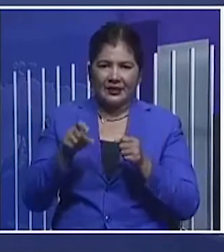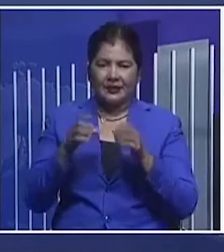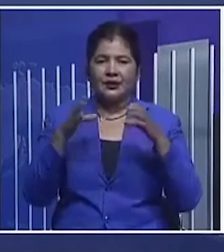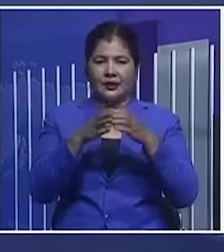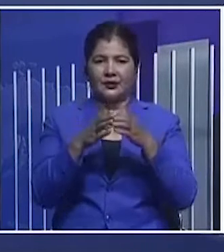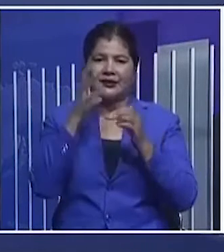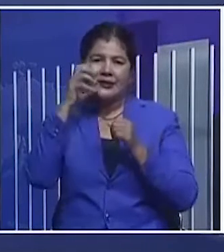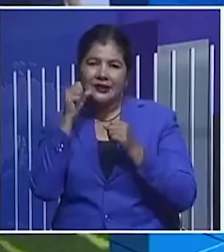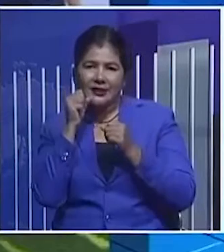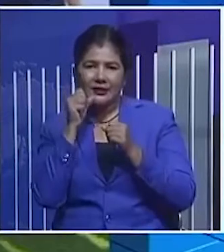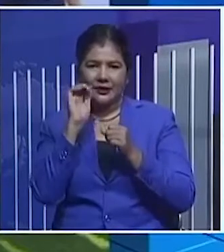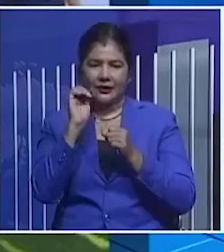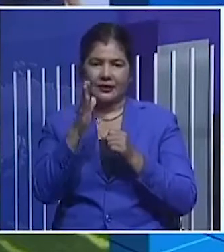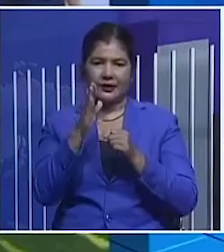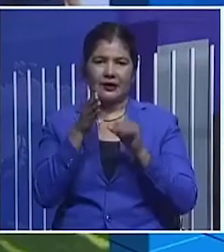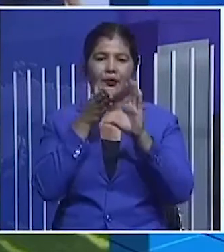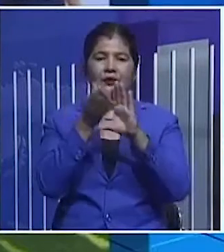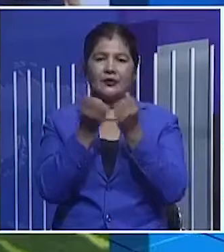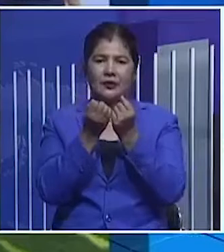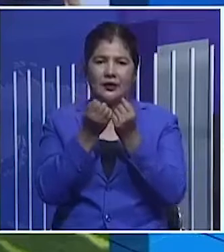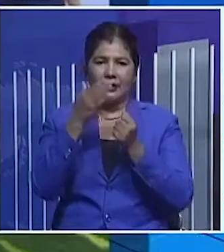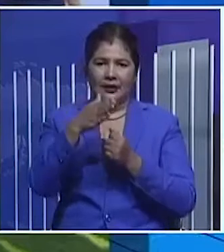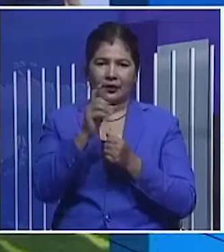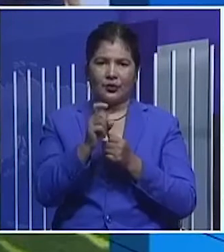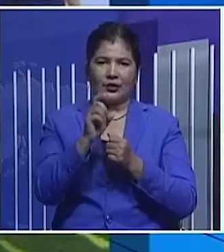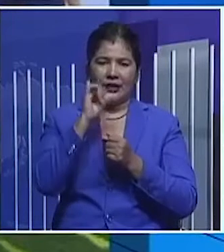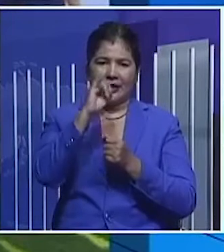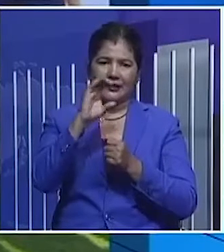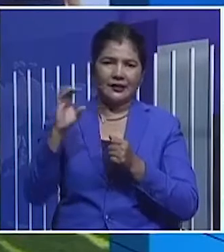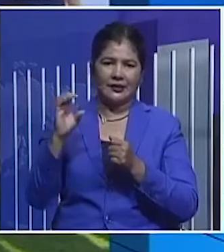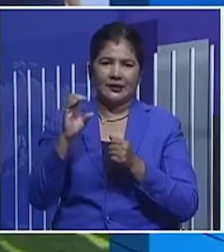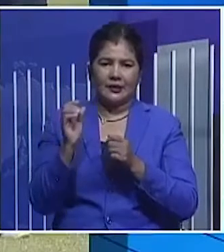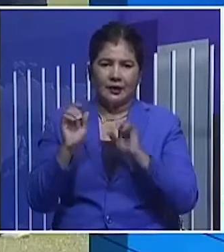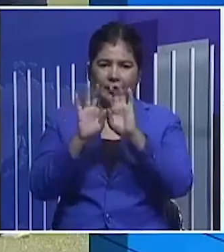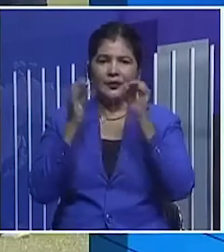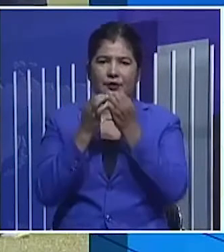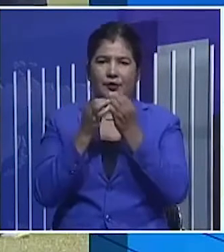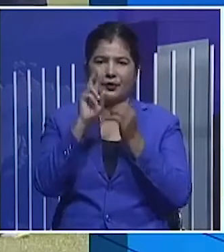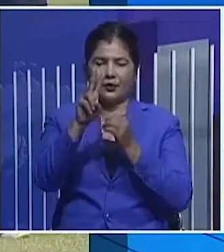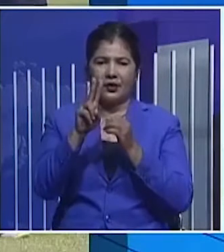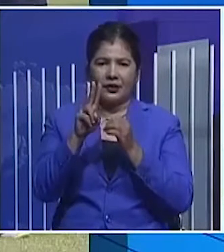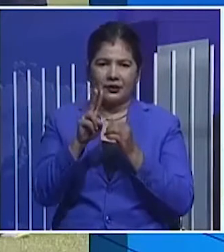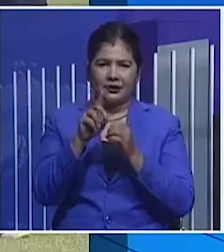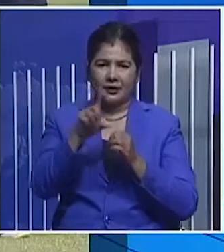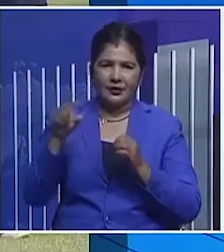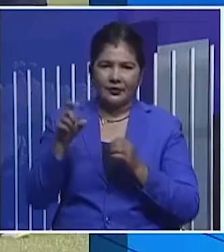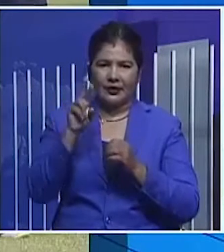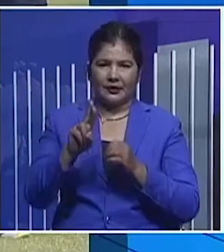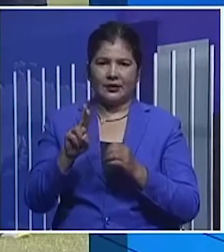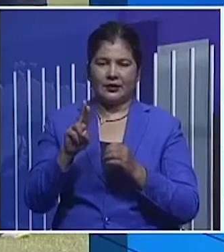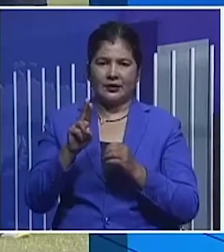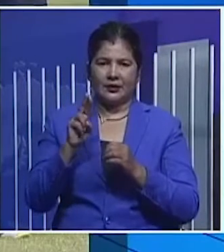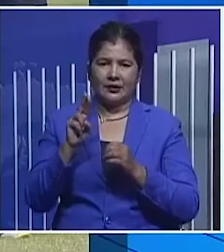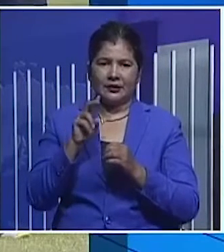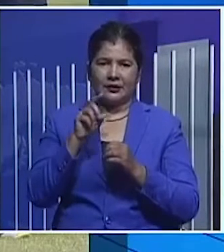साँझ स्कटल्याण्डका लागि प्रस्थान गर्न लागेको हो। आईसीसी विश्वकप क्रिकेट लीग 2 अन्तर्गत नामिबिया नेपाल र स्कटल्याण्ड